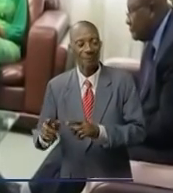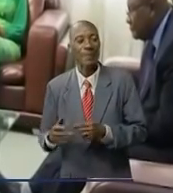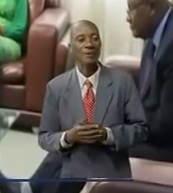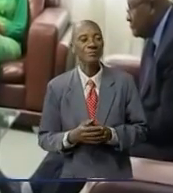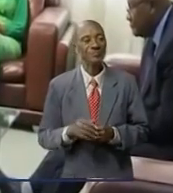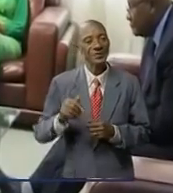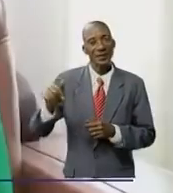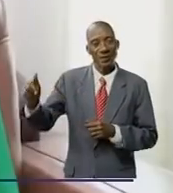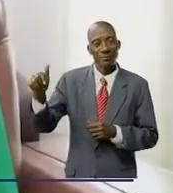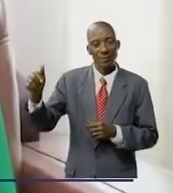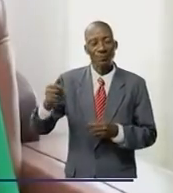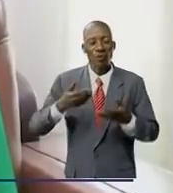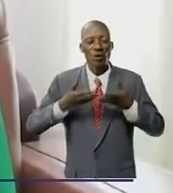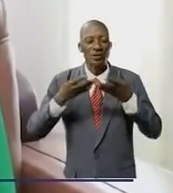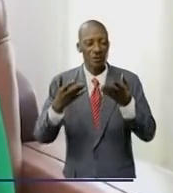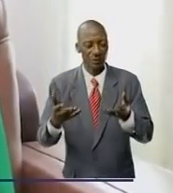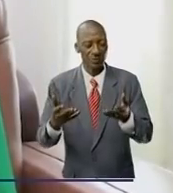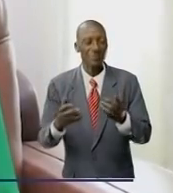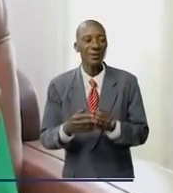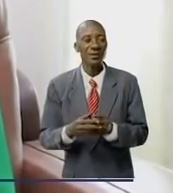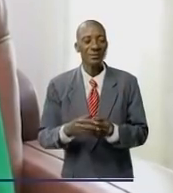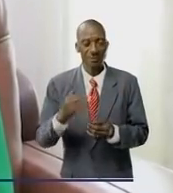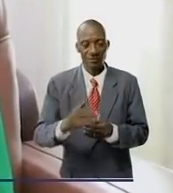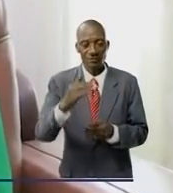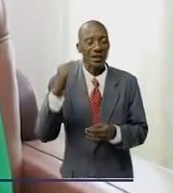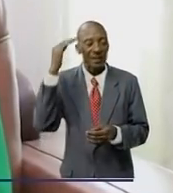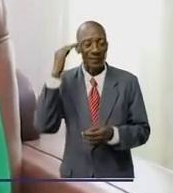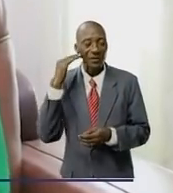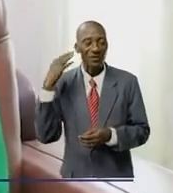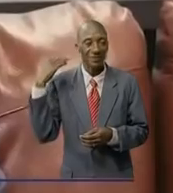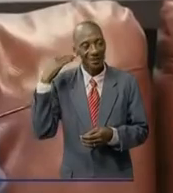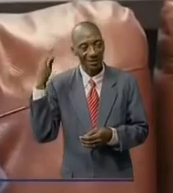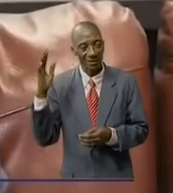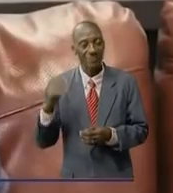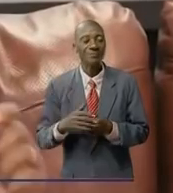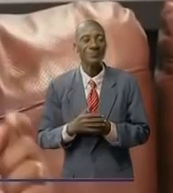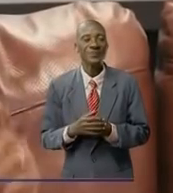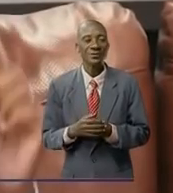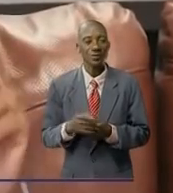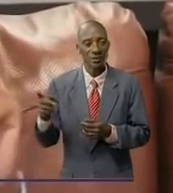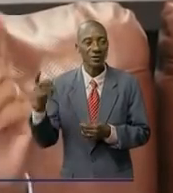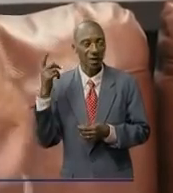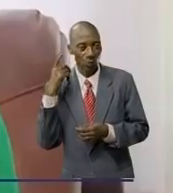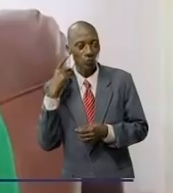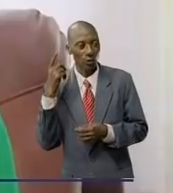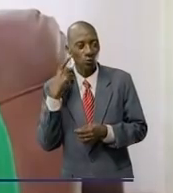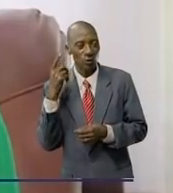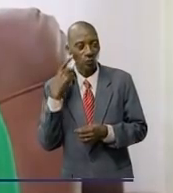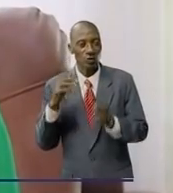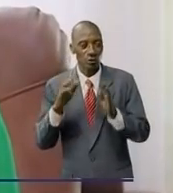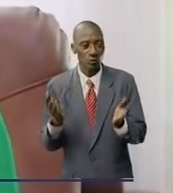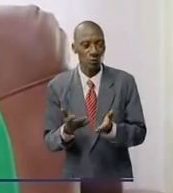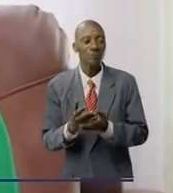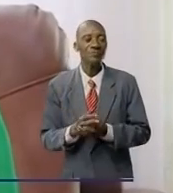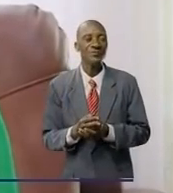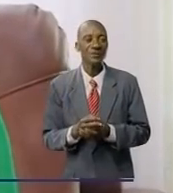leur désiderata à la ministre d'État en charge du portefeuille, la princesse Adèle Kaïnda Maïna, qui a prêté une oreille attentive. La société